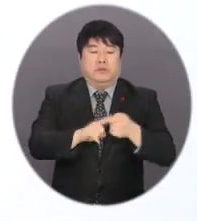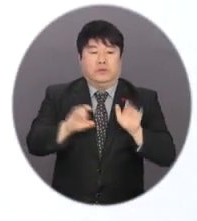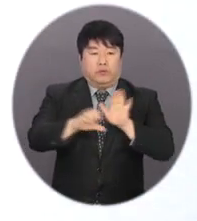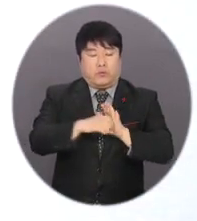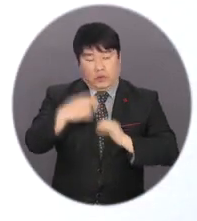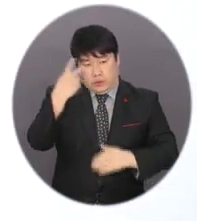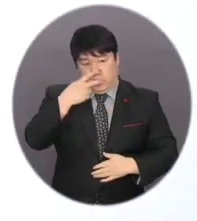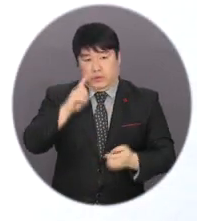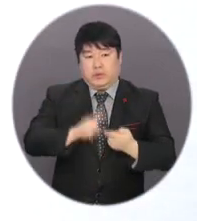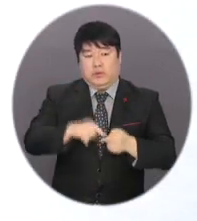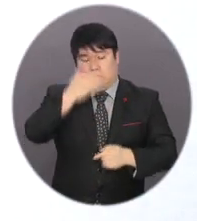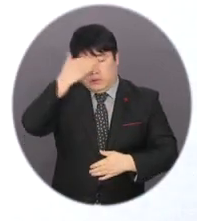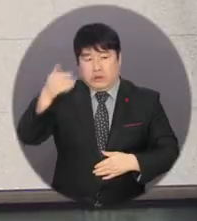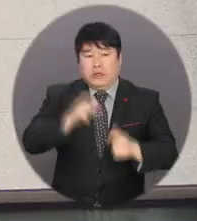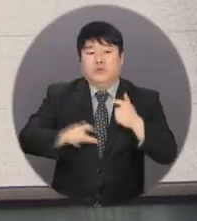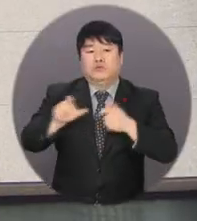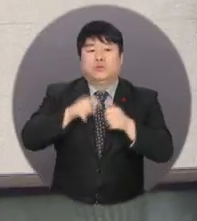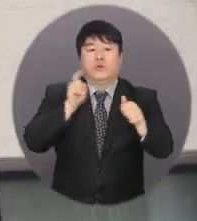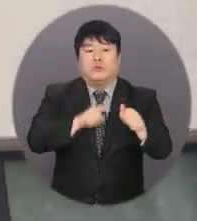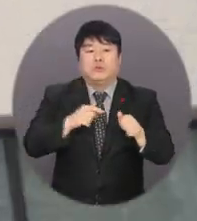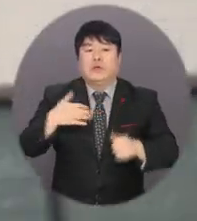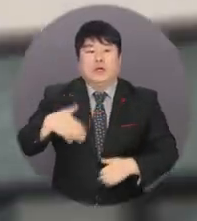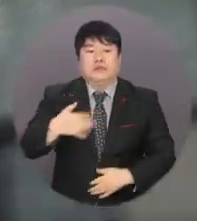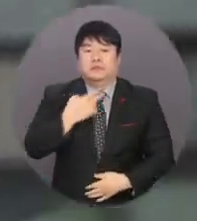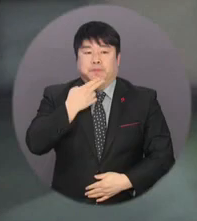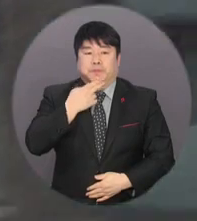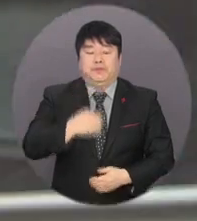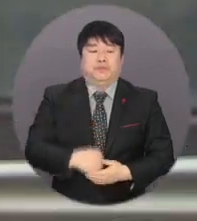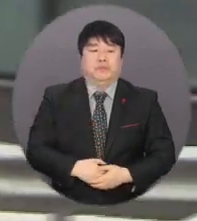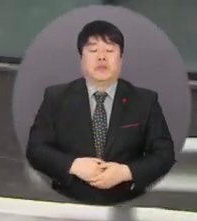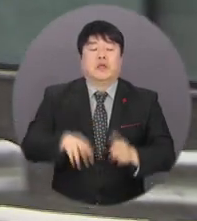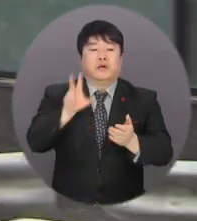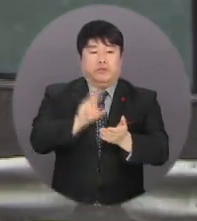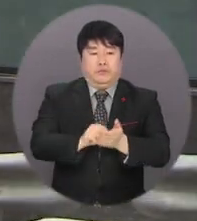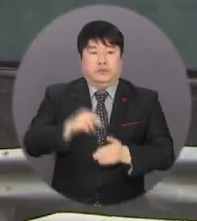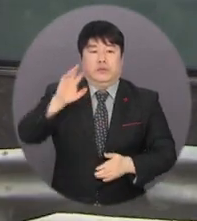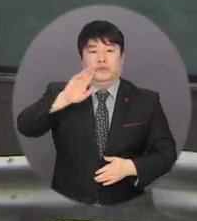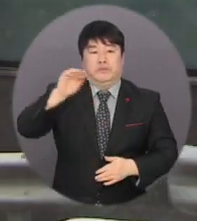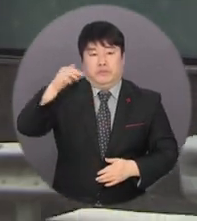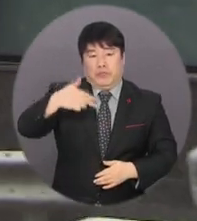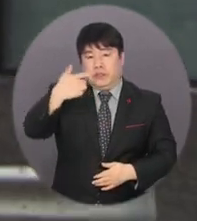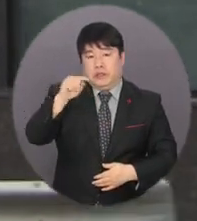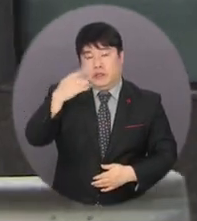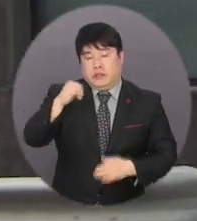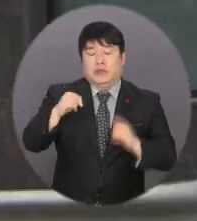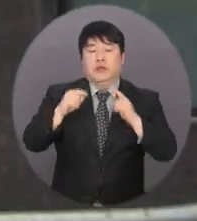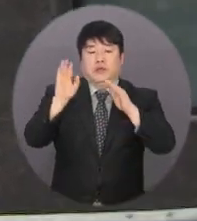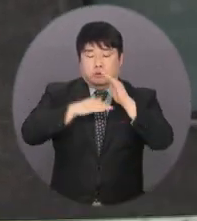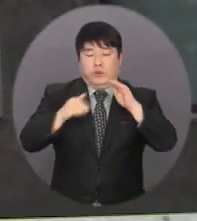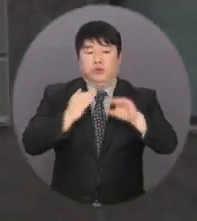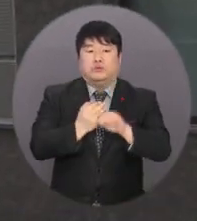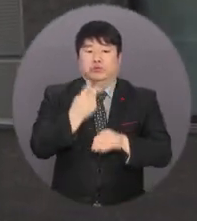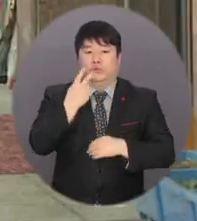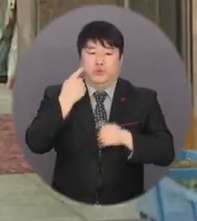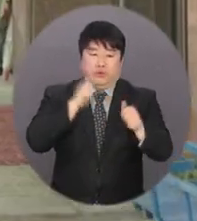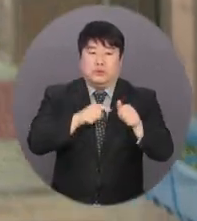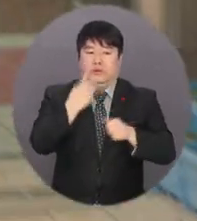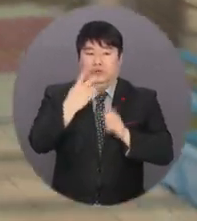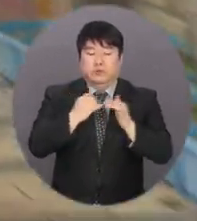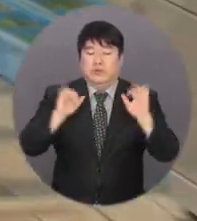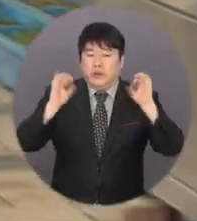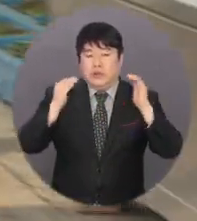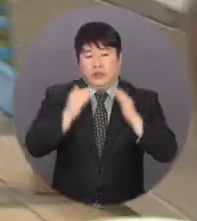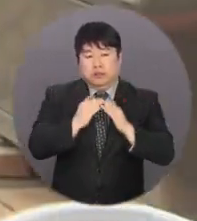검사에서는 다행히 추가 확진 자가 나오진 않았습니다 문제는 빛내리교회 교인 가운데 확진된 두 명의 어린이